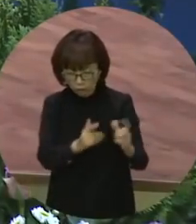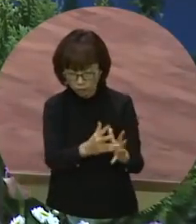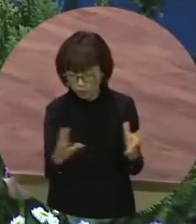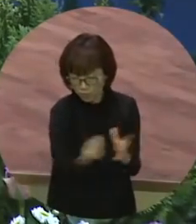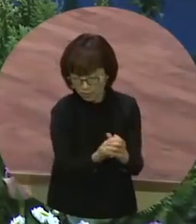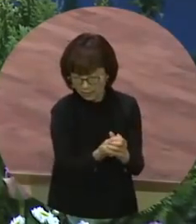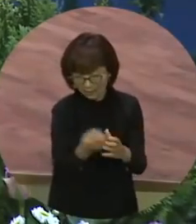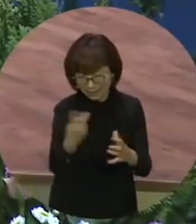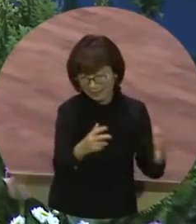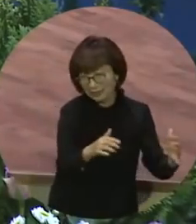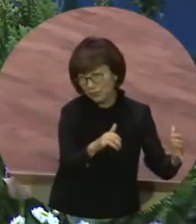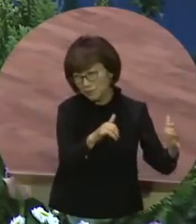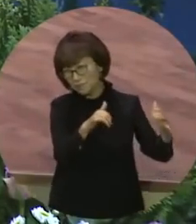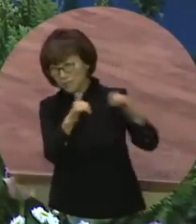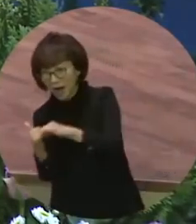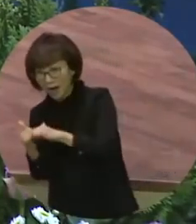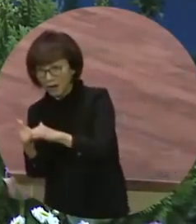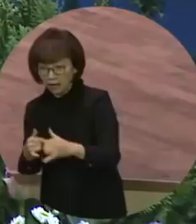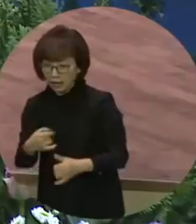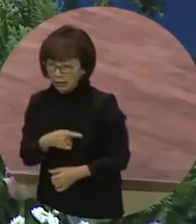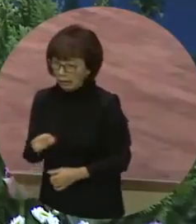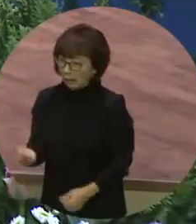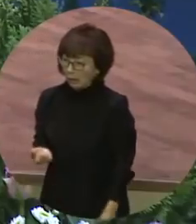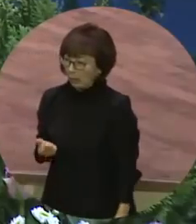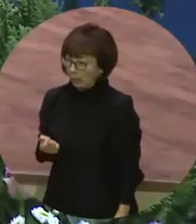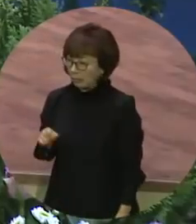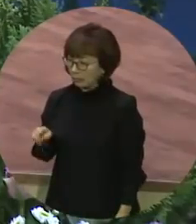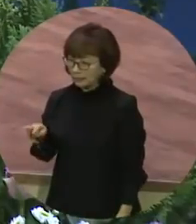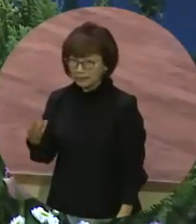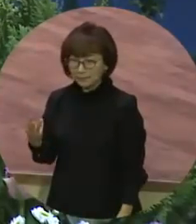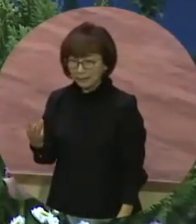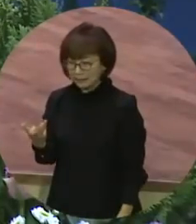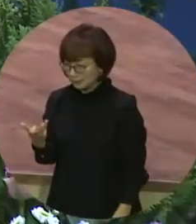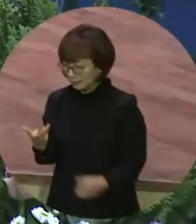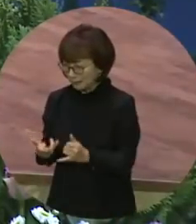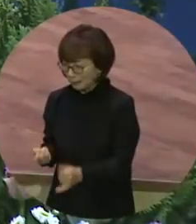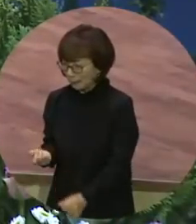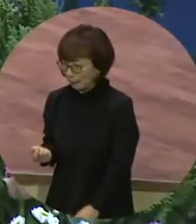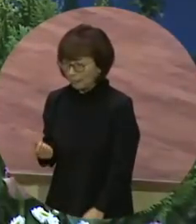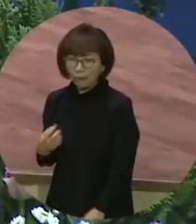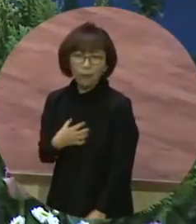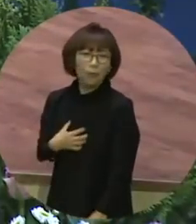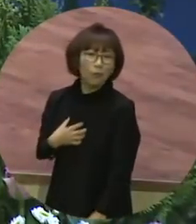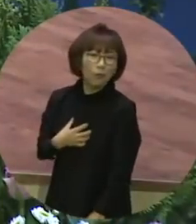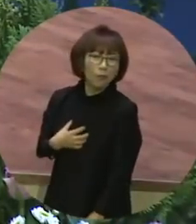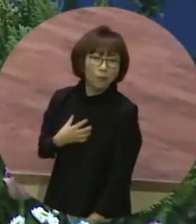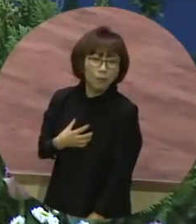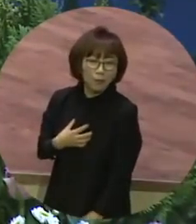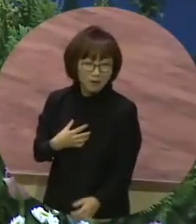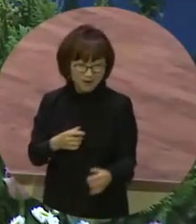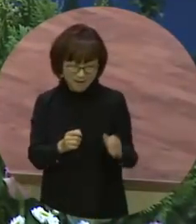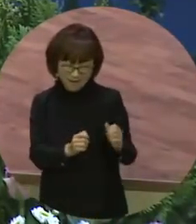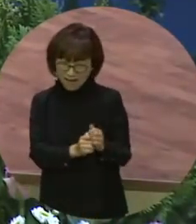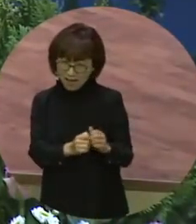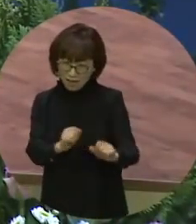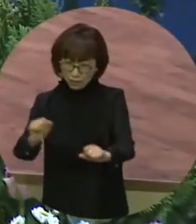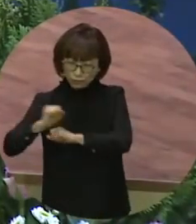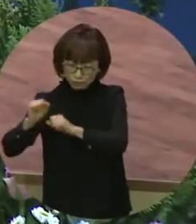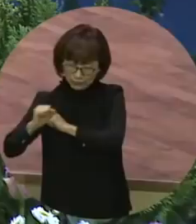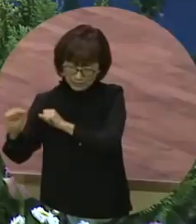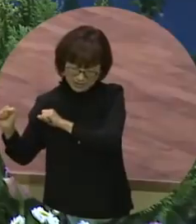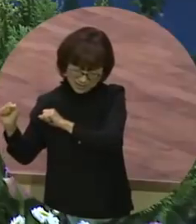이걸 쳐들어오면 이 작은 숫자 가지고 그 연합군을 어떻게 이길 것이냐? 이 고민에 빠진 거예요. 이 두려움에 빠진 겁니다,